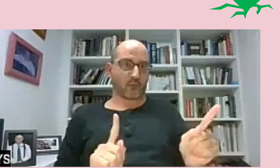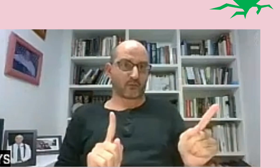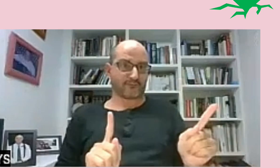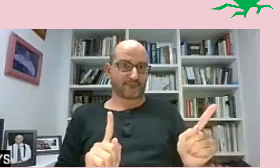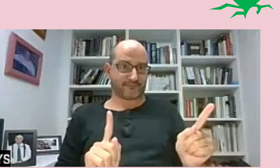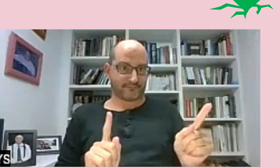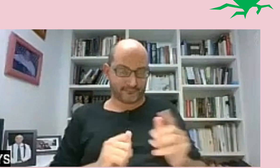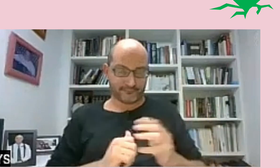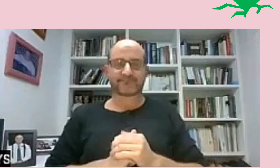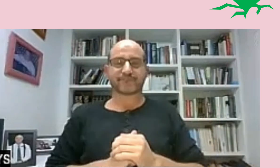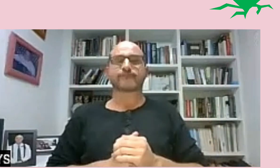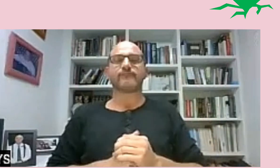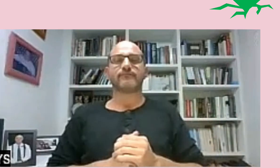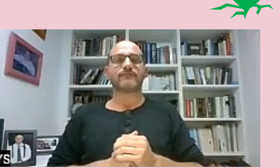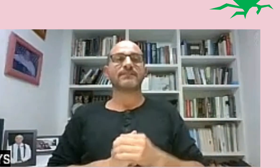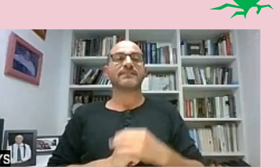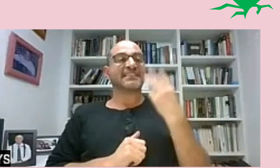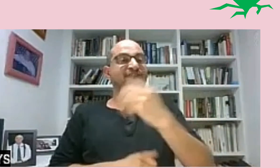אחת מהשנייה, לא קשורות אחת לשנייה.